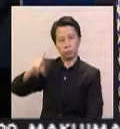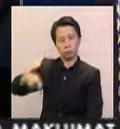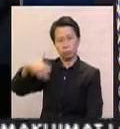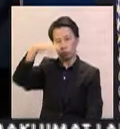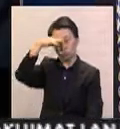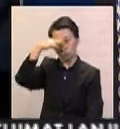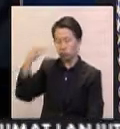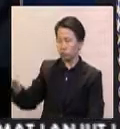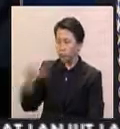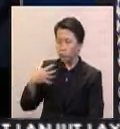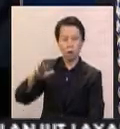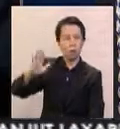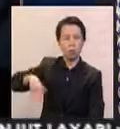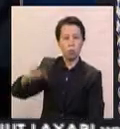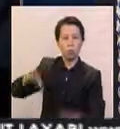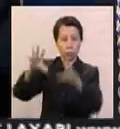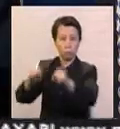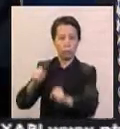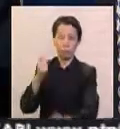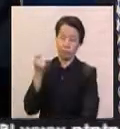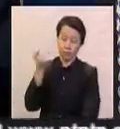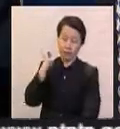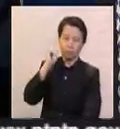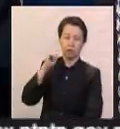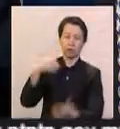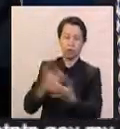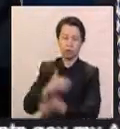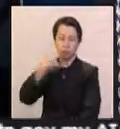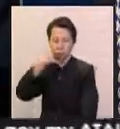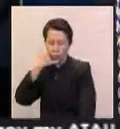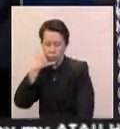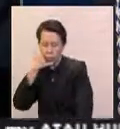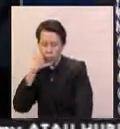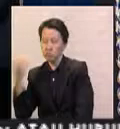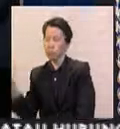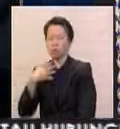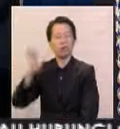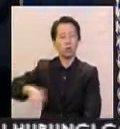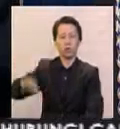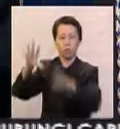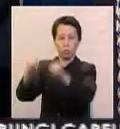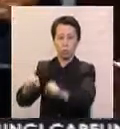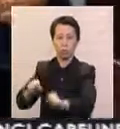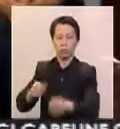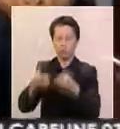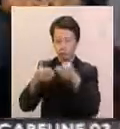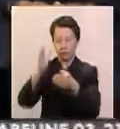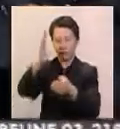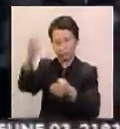KP Johor sebentar tadi. But investigation is ongoing at the moment.